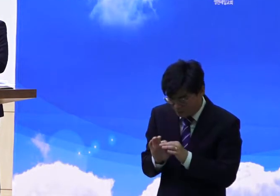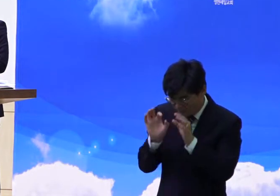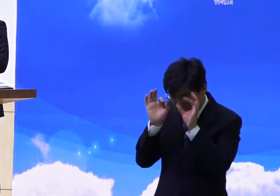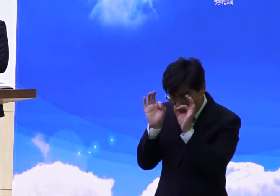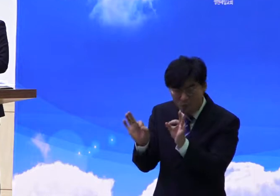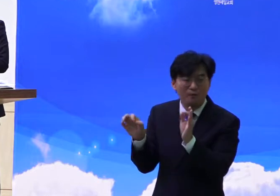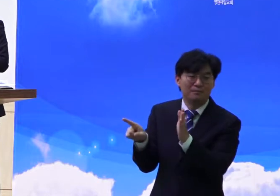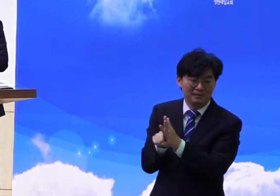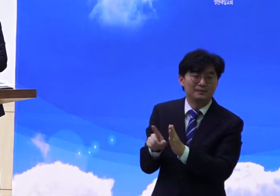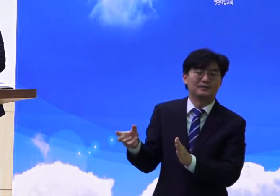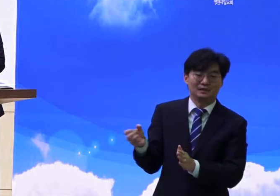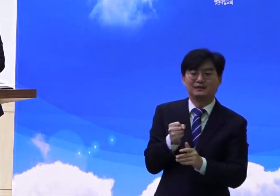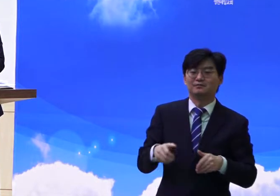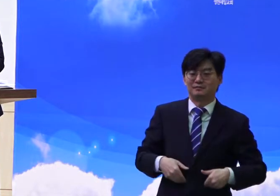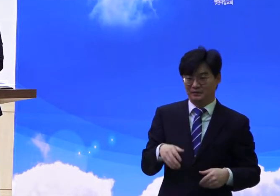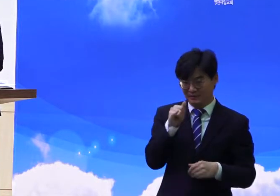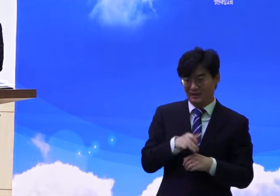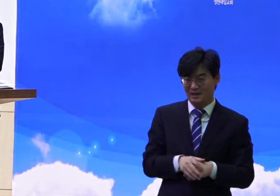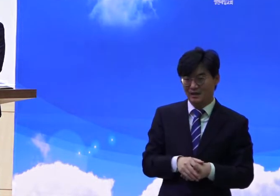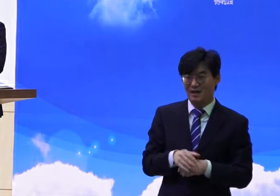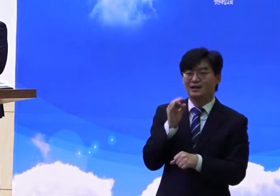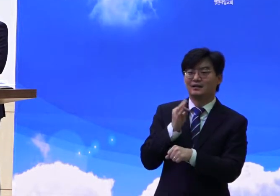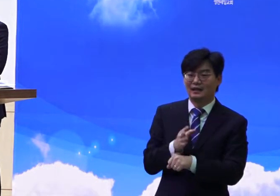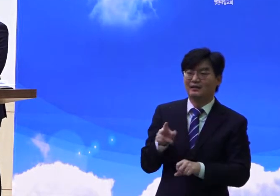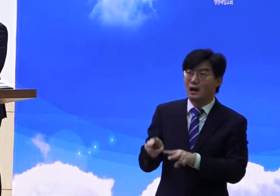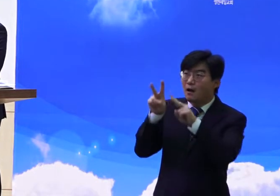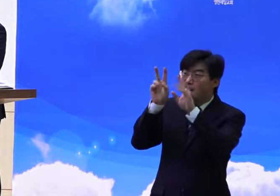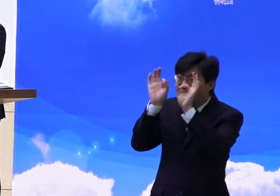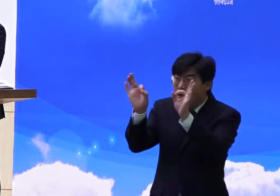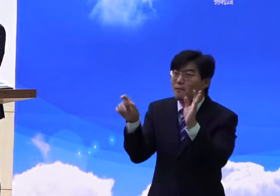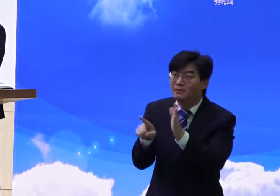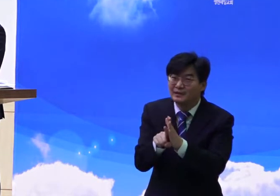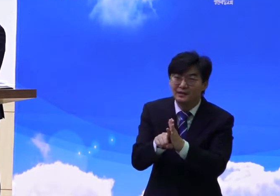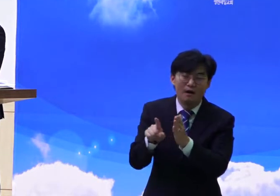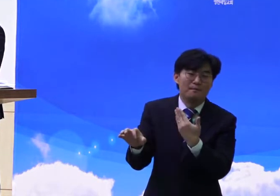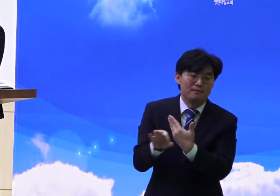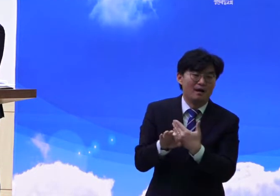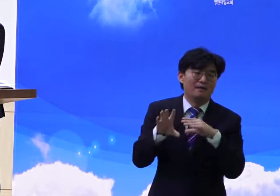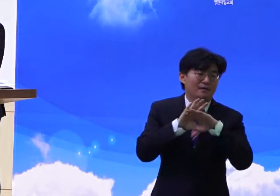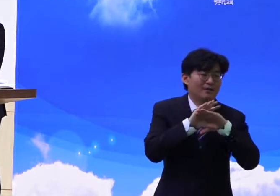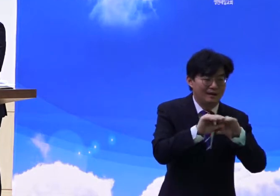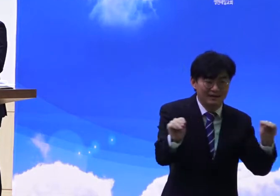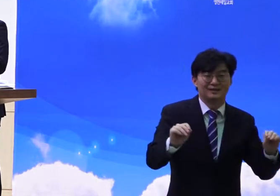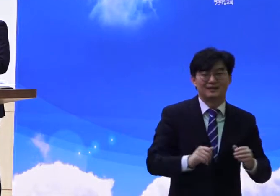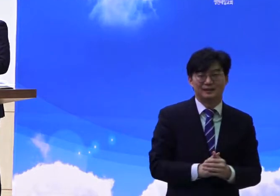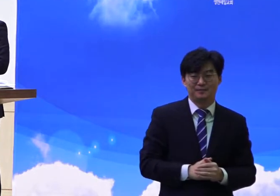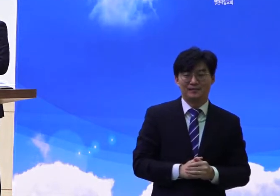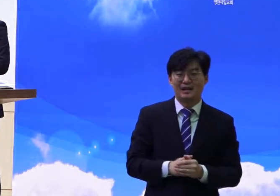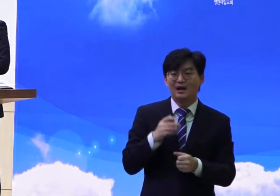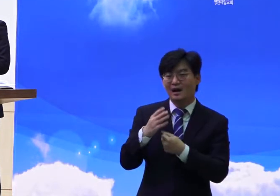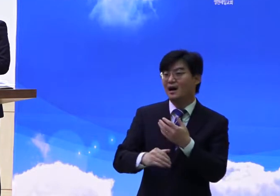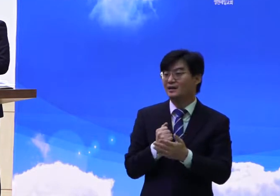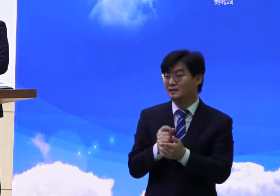바랍니다. 그 힘든 인생 광야 여정 속에서 들려주시는 하나님의 말씀은 단순합니다.